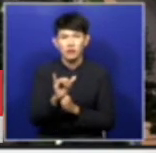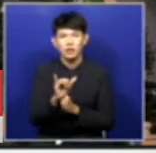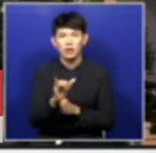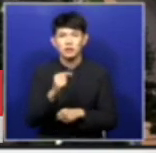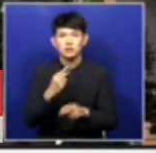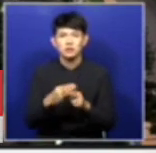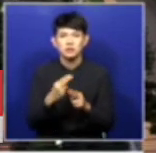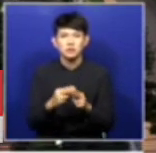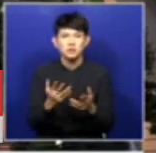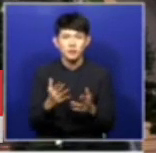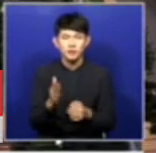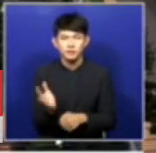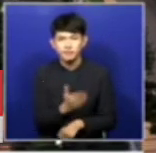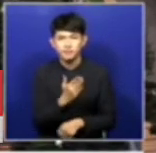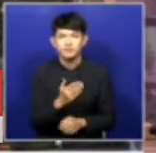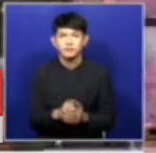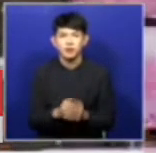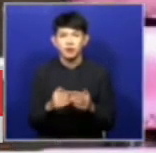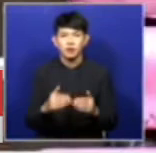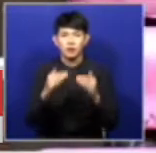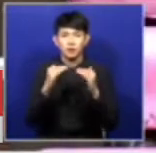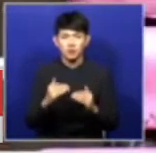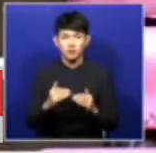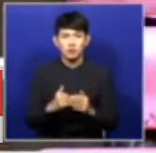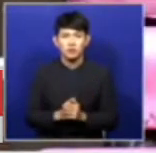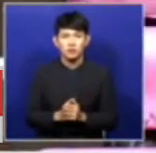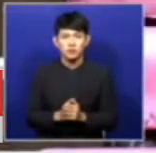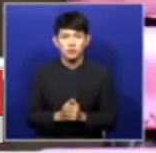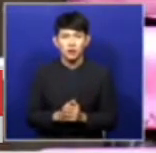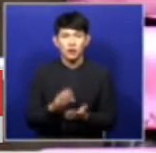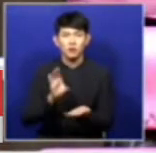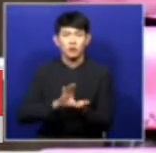ชื่อก็ขอไปที่ของกองทุน